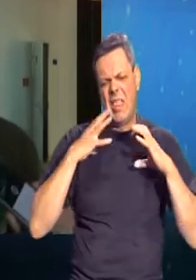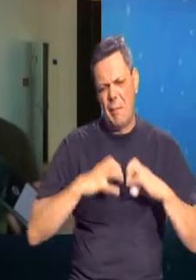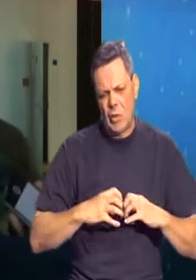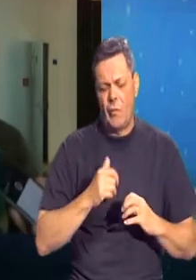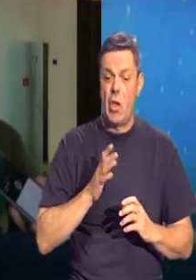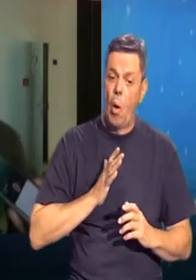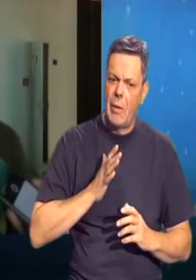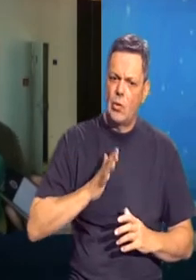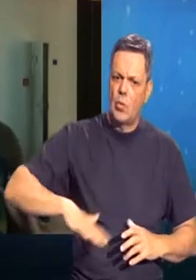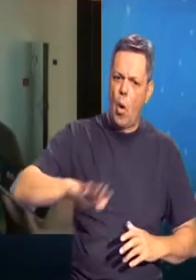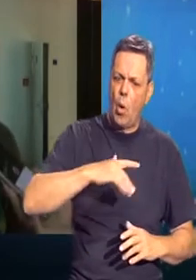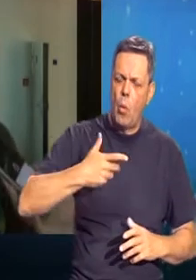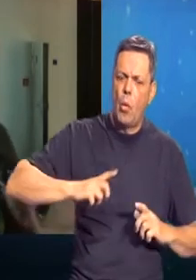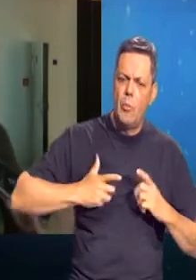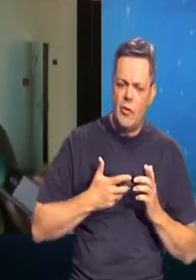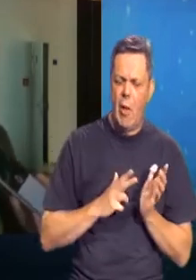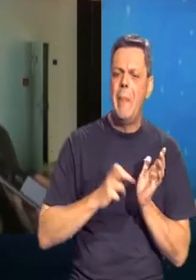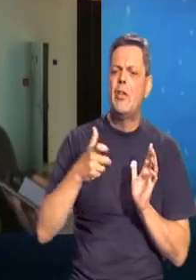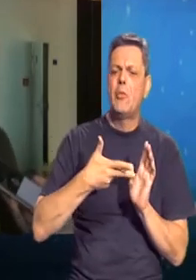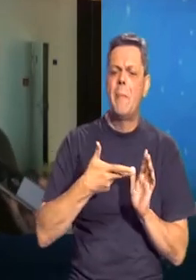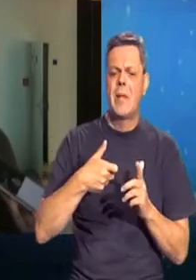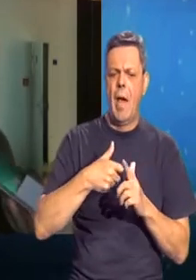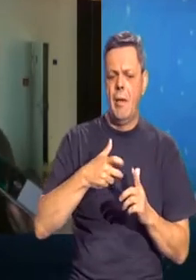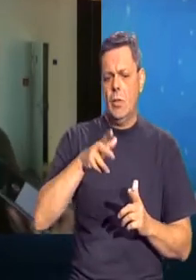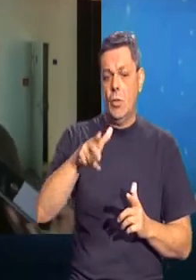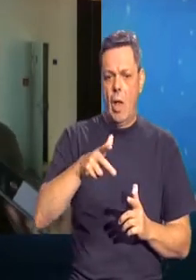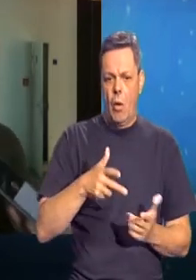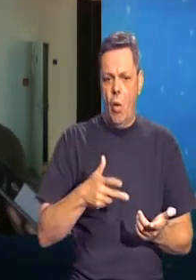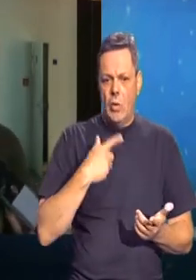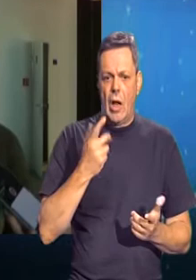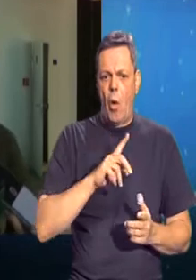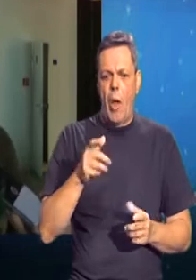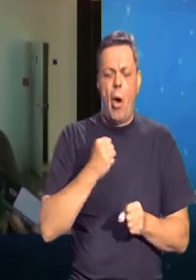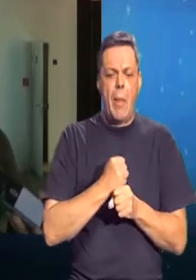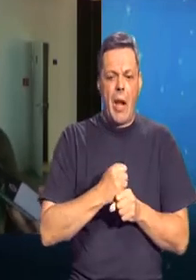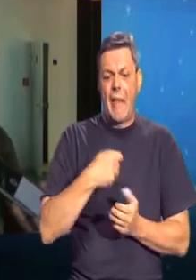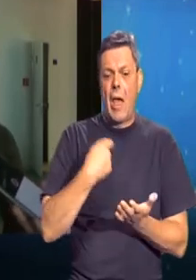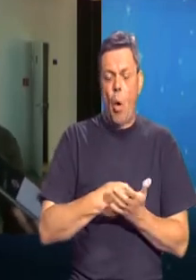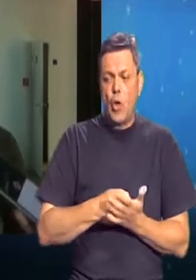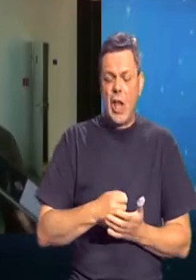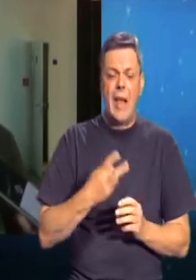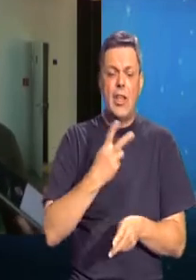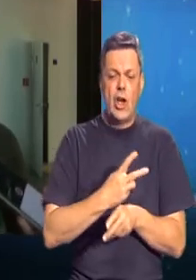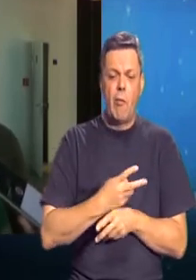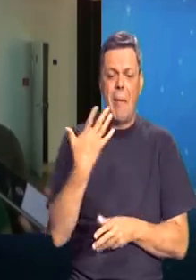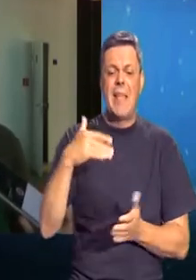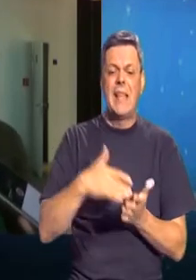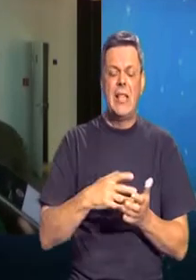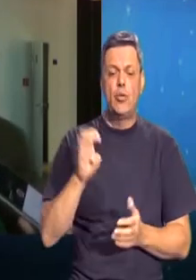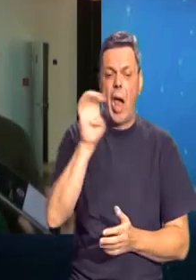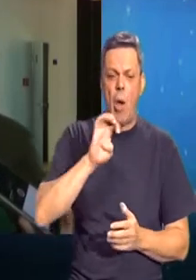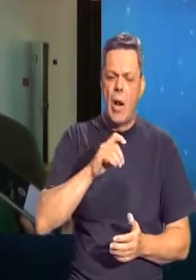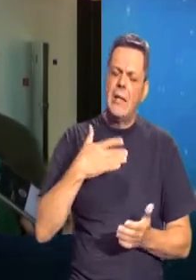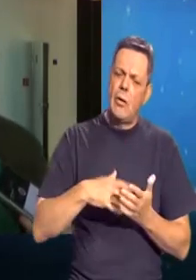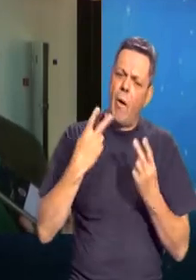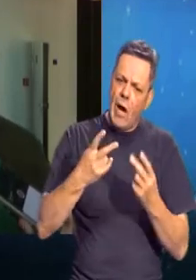i opasni za okolinu u kojoj žive. U Nizozemskoj su tako konstatirali da osoba koja ne radi košta državu godišnje 50.000 eura. Zato je jako bitno